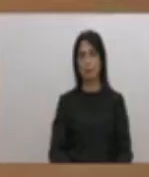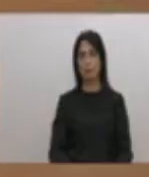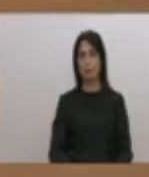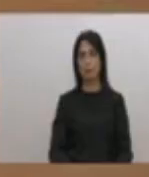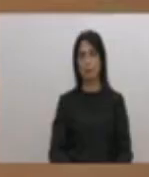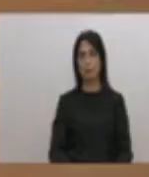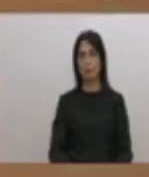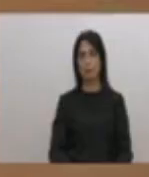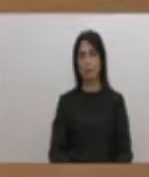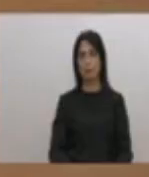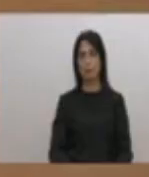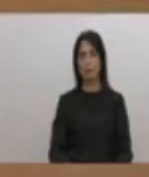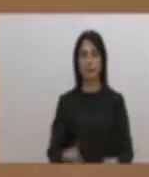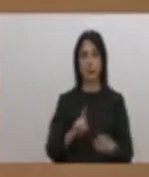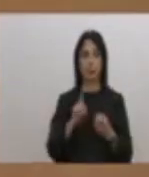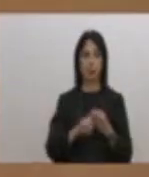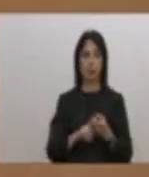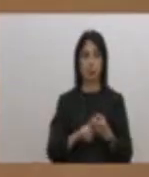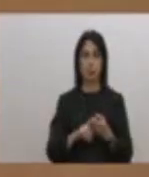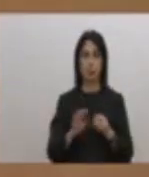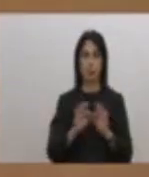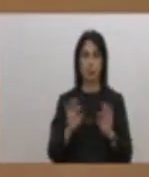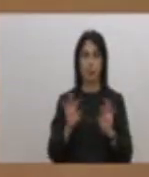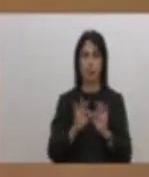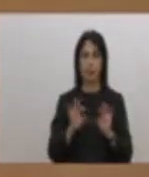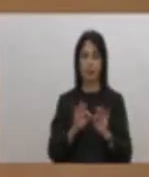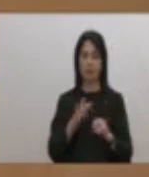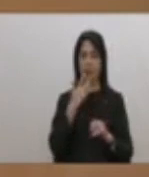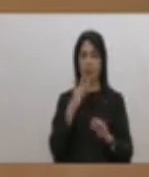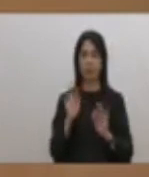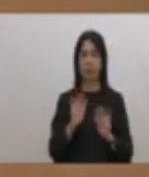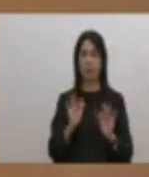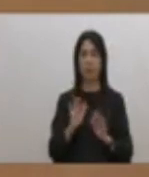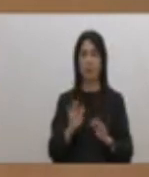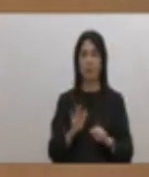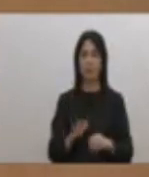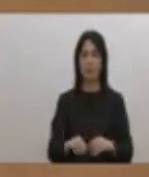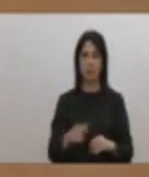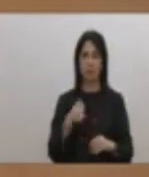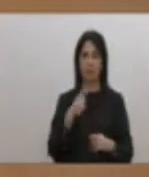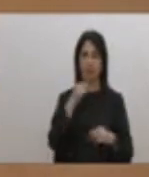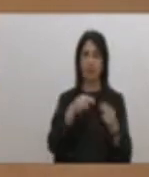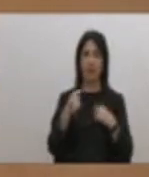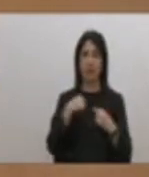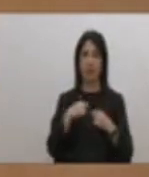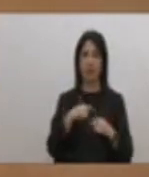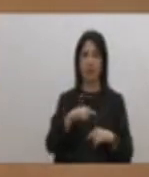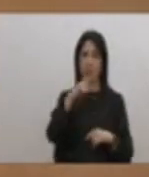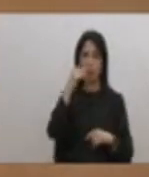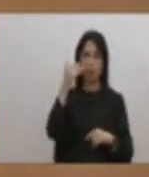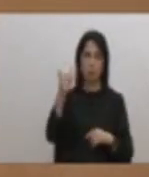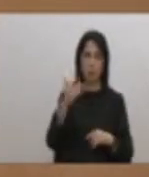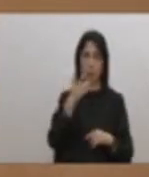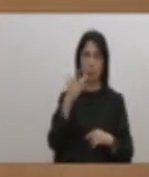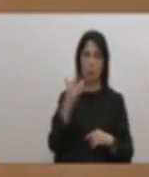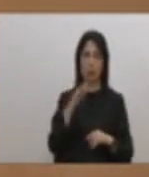დამასრულებინეთ თუ შეიძლება. რაც შეეხება განცხადებებს, რა ნაციონალური მოძრაობა რაღაც ჩვენ გვადანაშაულებს იყო პრორუსული